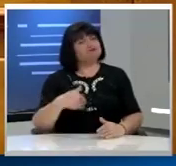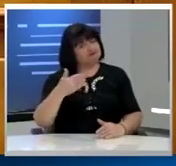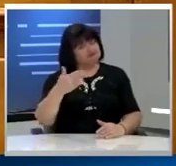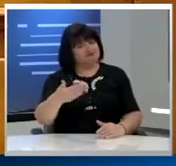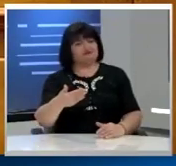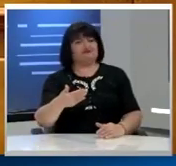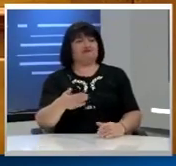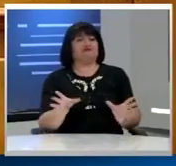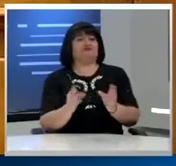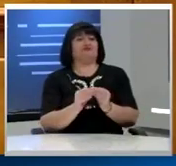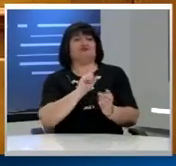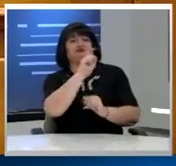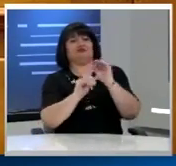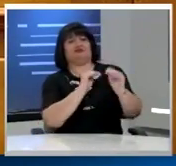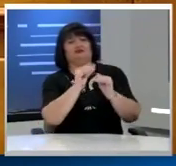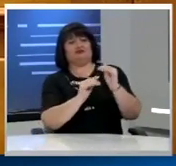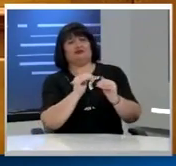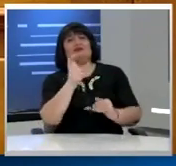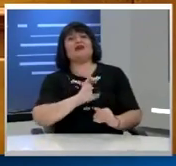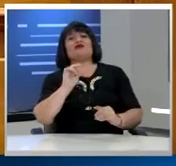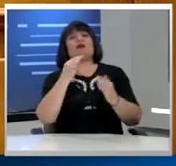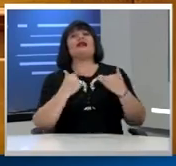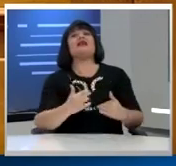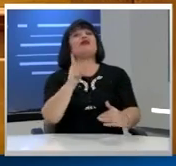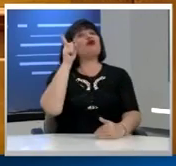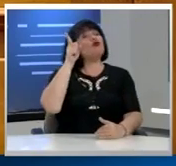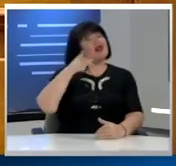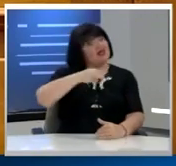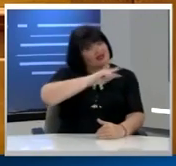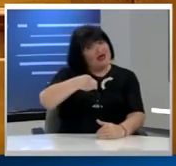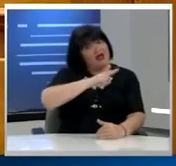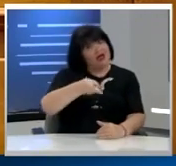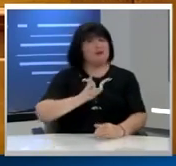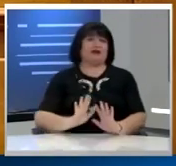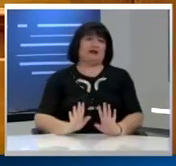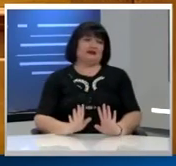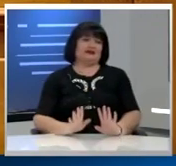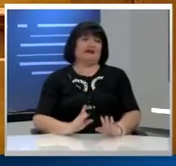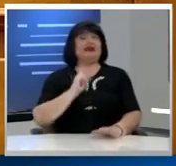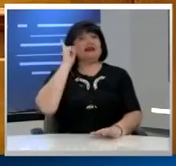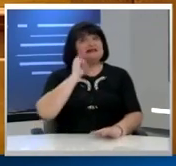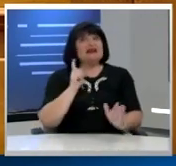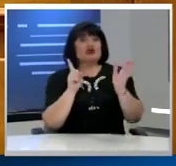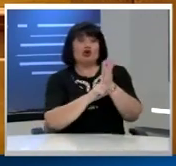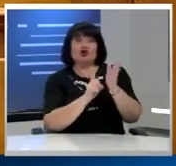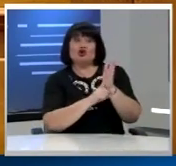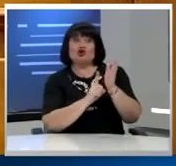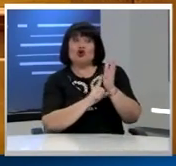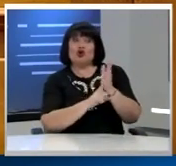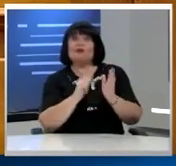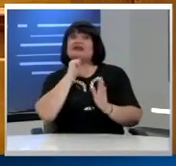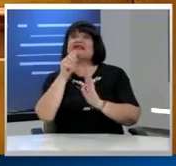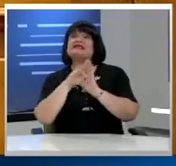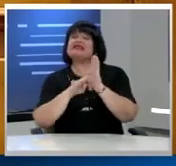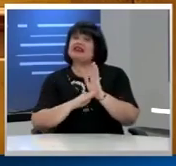θα απαντήσουν σχετικά και στις ερωτήσεις που έχουν υποβληθεί στο Ευρωπαϊκό Κοινοβούλιο. Διότι ξέρετε, ένα θέμα είναι οι νόμοι, ένα θέμα είναι το